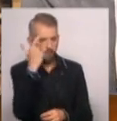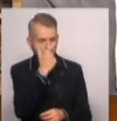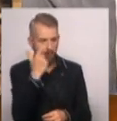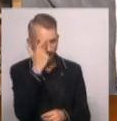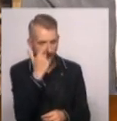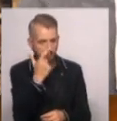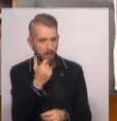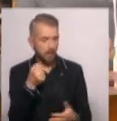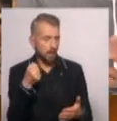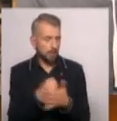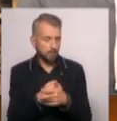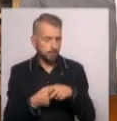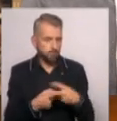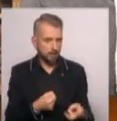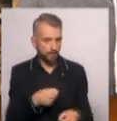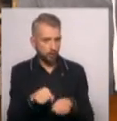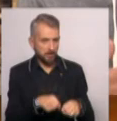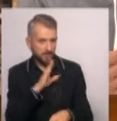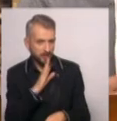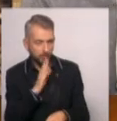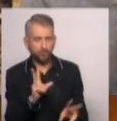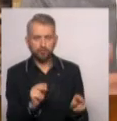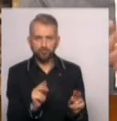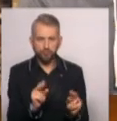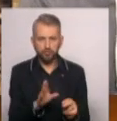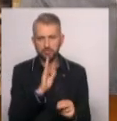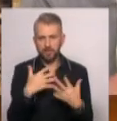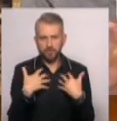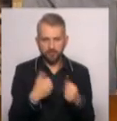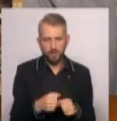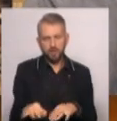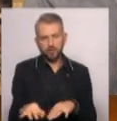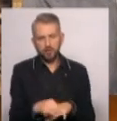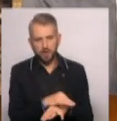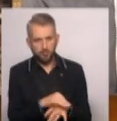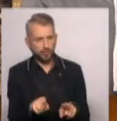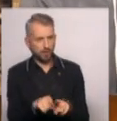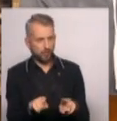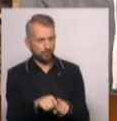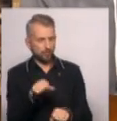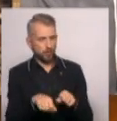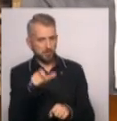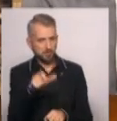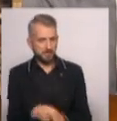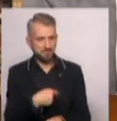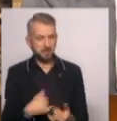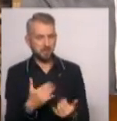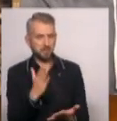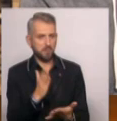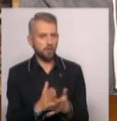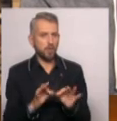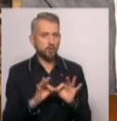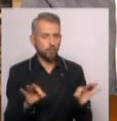збив велосипедистку. На щастя, все обійшлося, вона одужала, вийшла заміж за такого ж велосипедиста. Ми тепер маємо